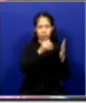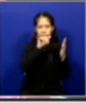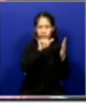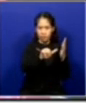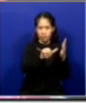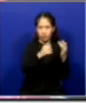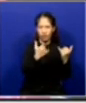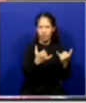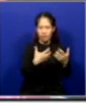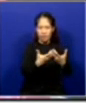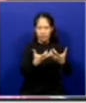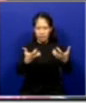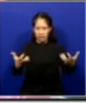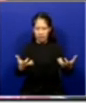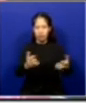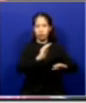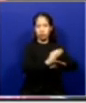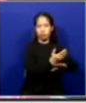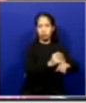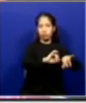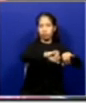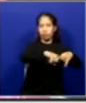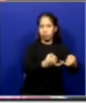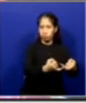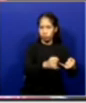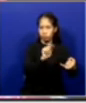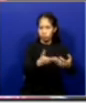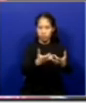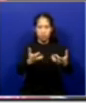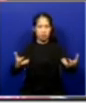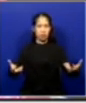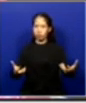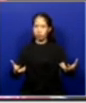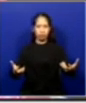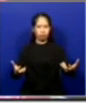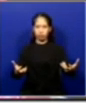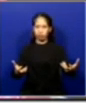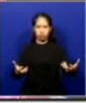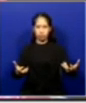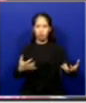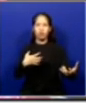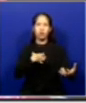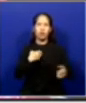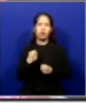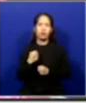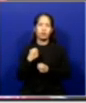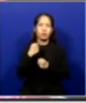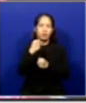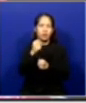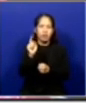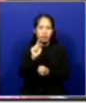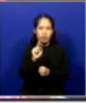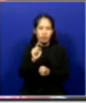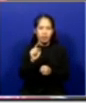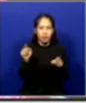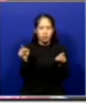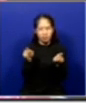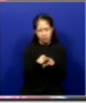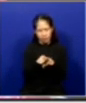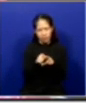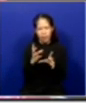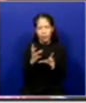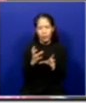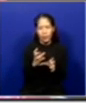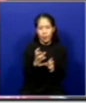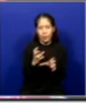อบการเลยออกไปเลยแล้วก็พยายามที่จะบีบจนไม่มีผู้